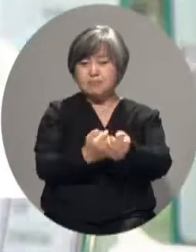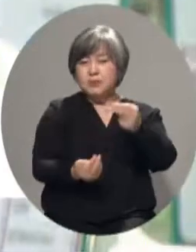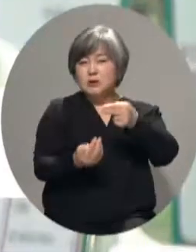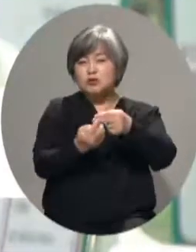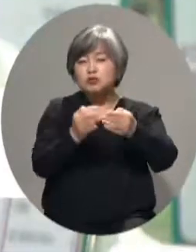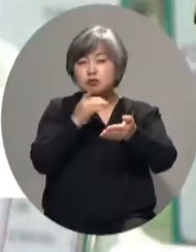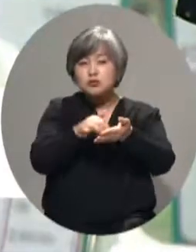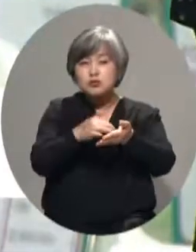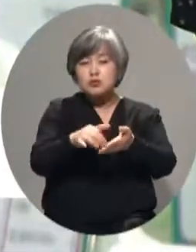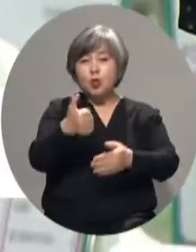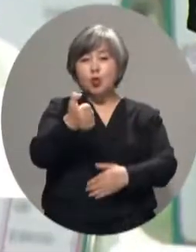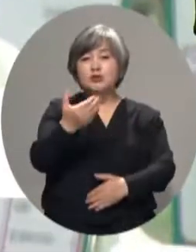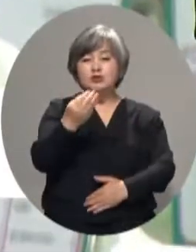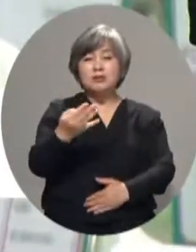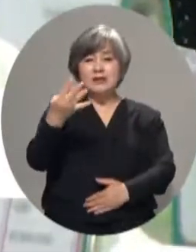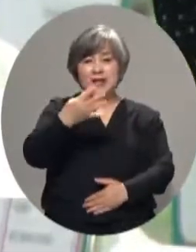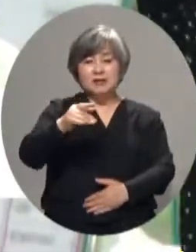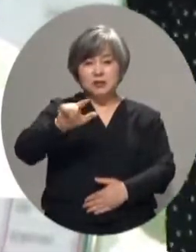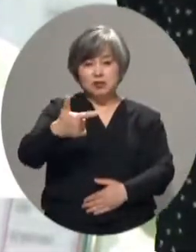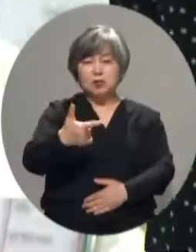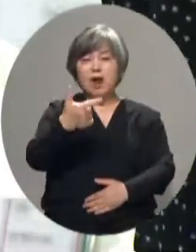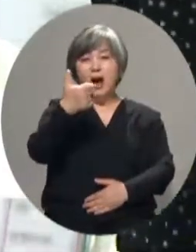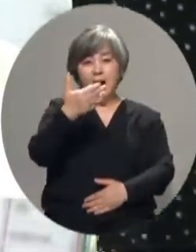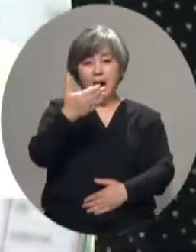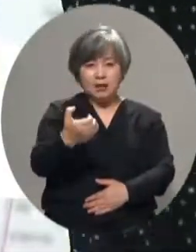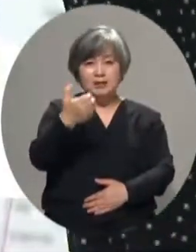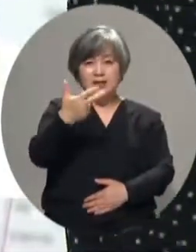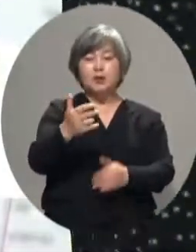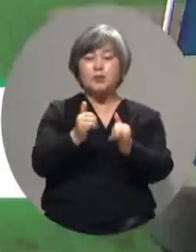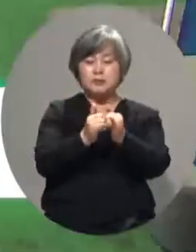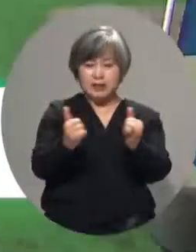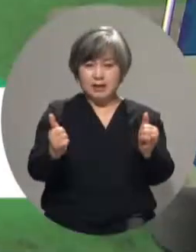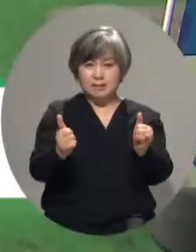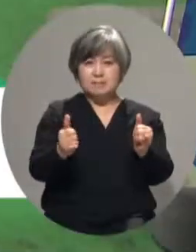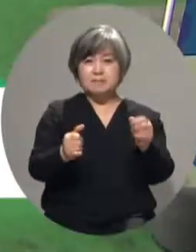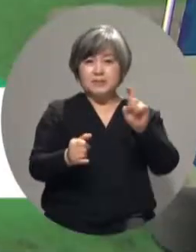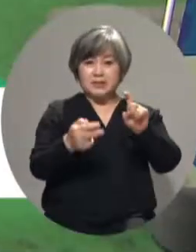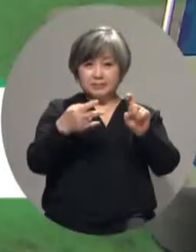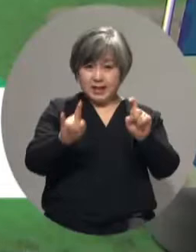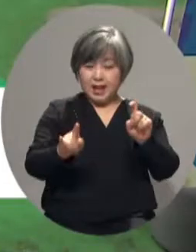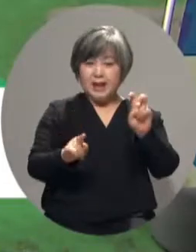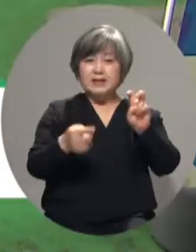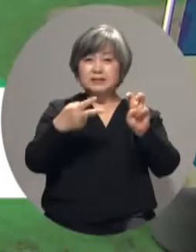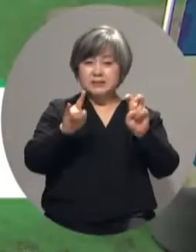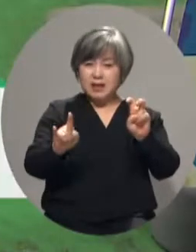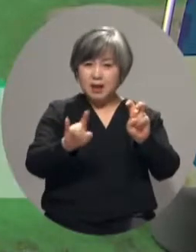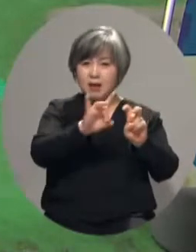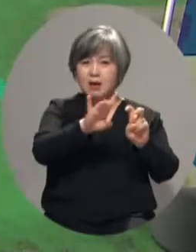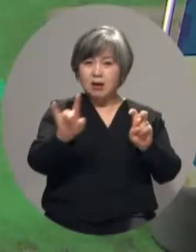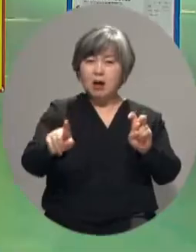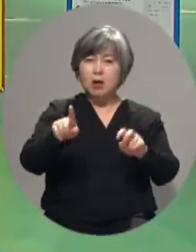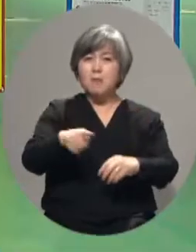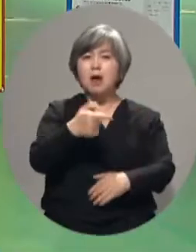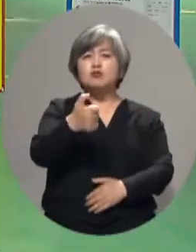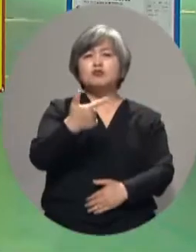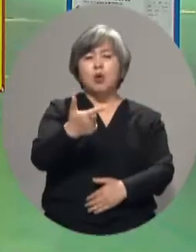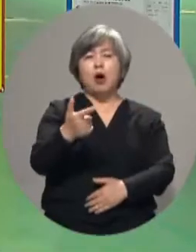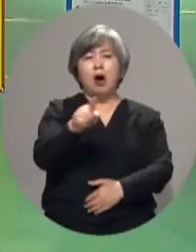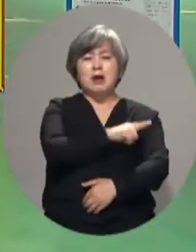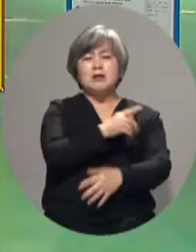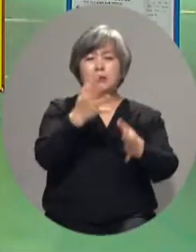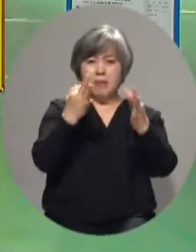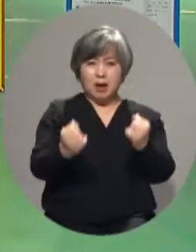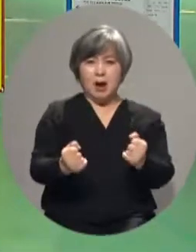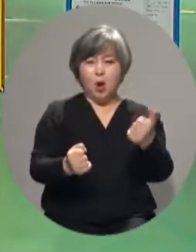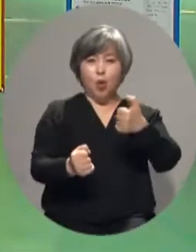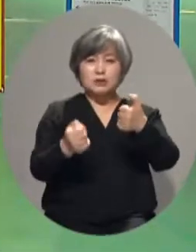확진 자수는 50부 14,600 97명 입니다 10대와 20대 환자가 각각 백신 6명으로 가장 많았으며